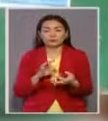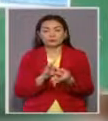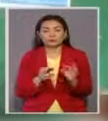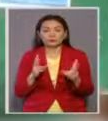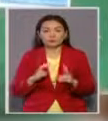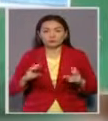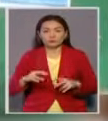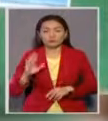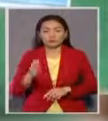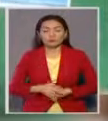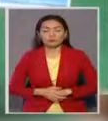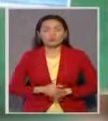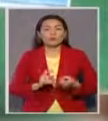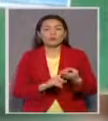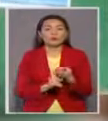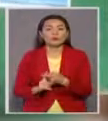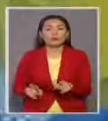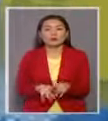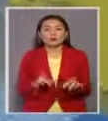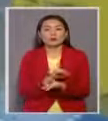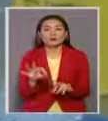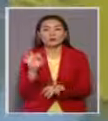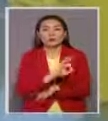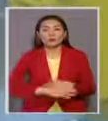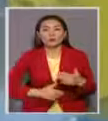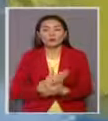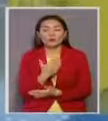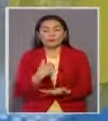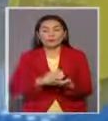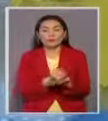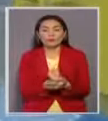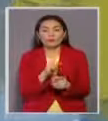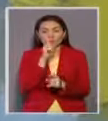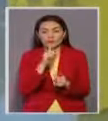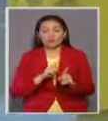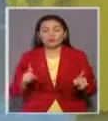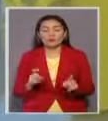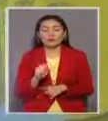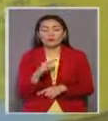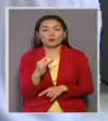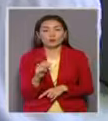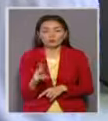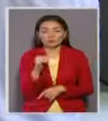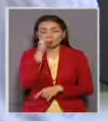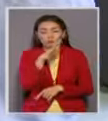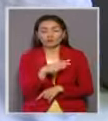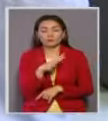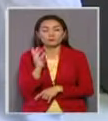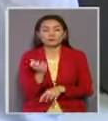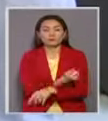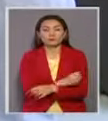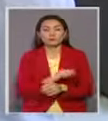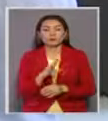тщательно изучается. Вирусологи также утверждают, что новый штамм не сильно отличается от омикрона и не может быть